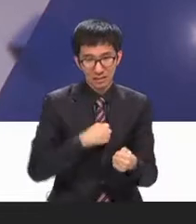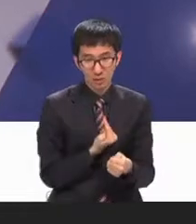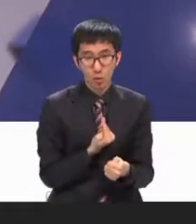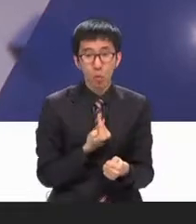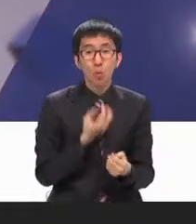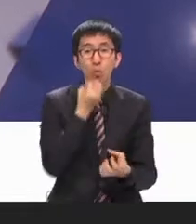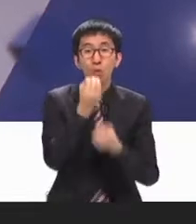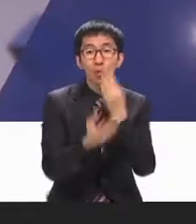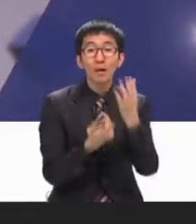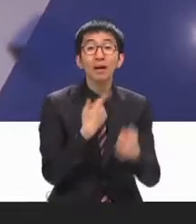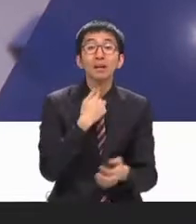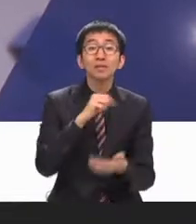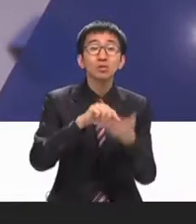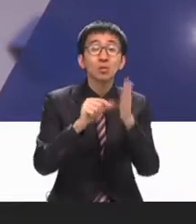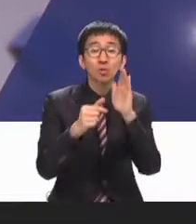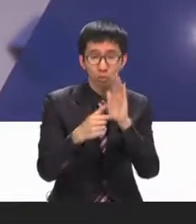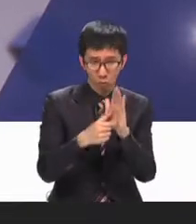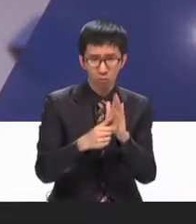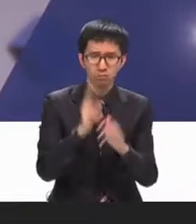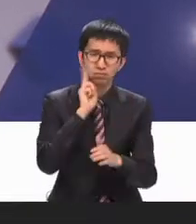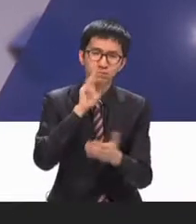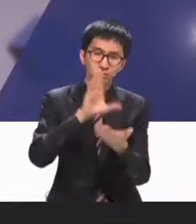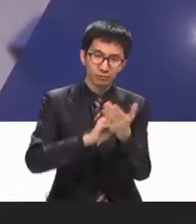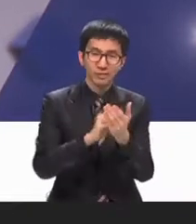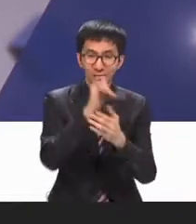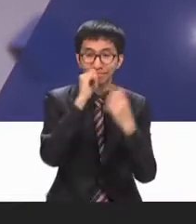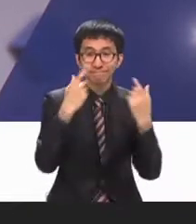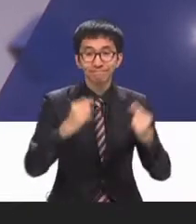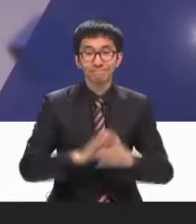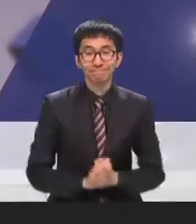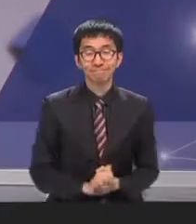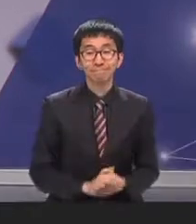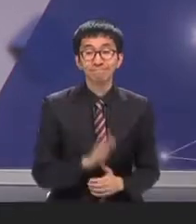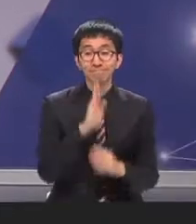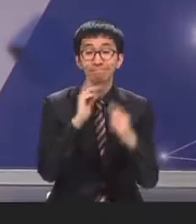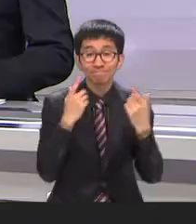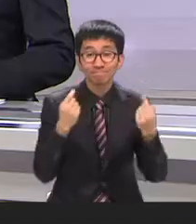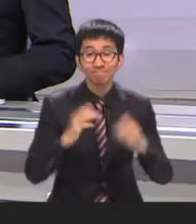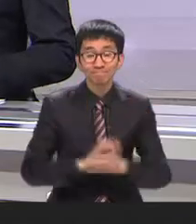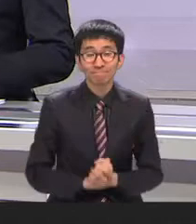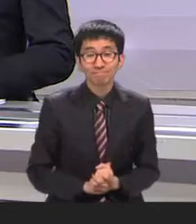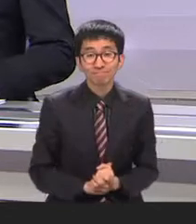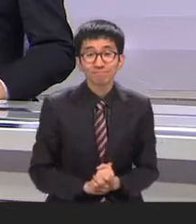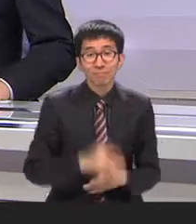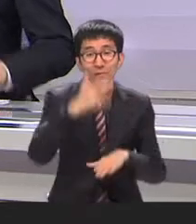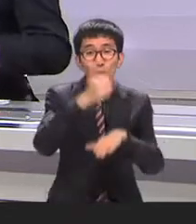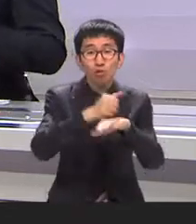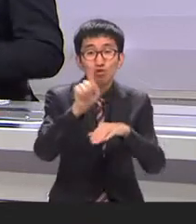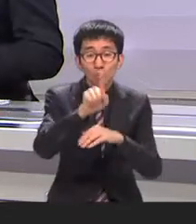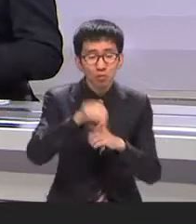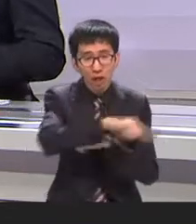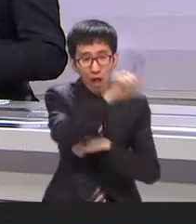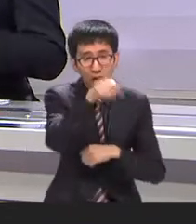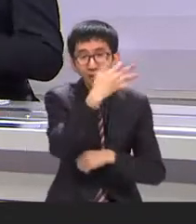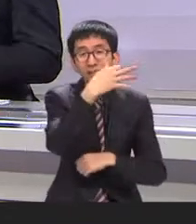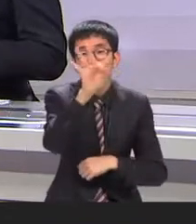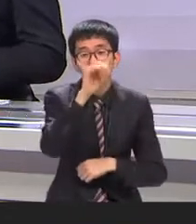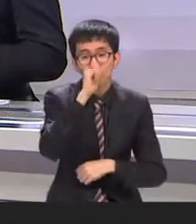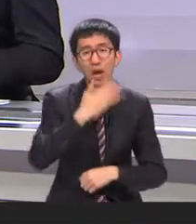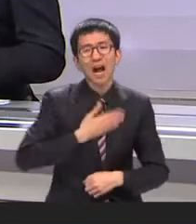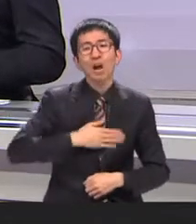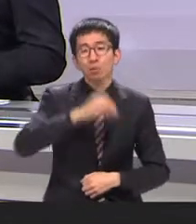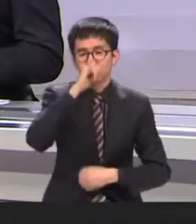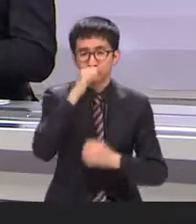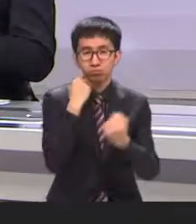이런 이야기를 할 만큼 예진 문제가 되고 있습니다 그렇습니다 그런데 그렇다면 그들도 이제 다 인정하고 알고